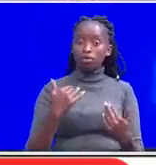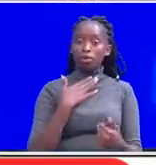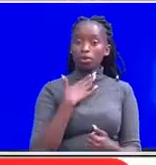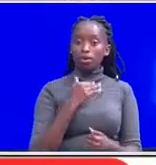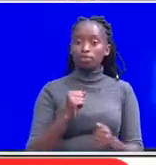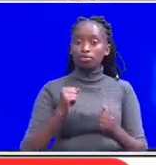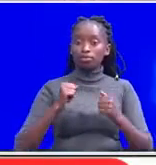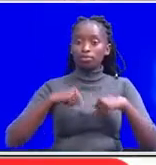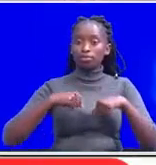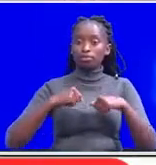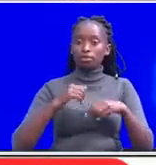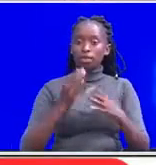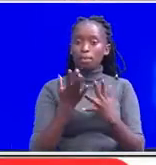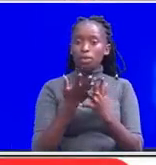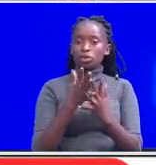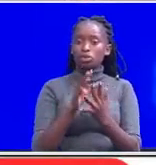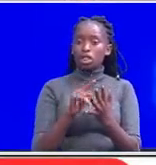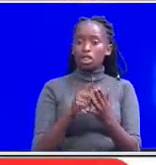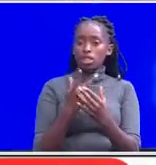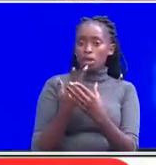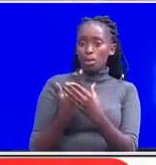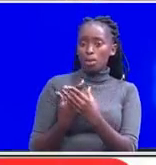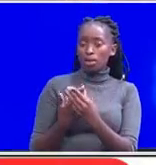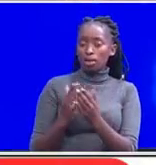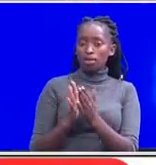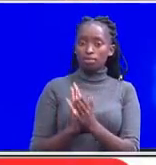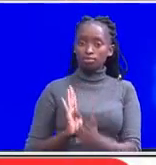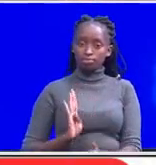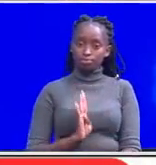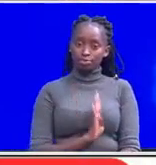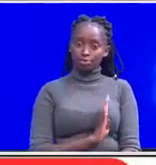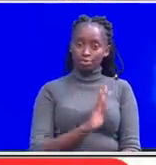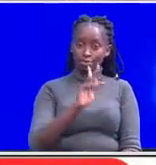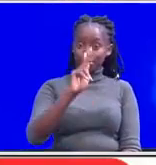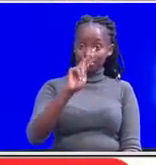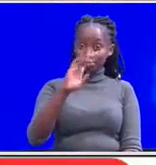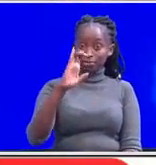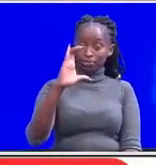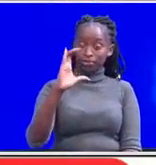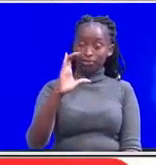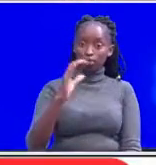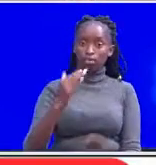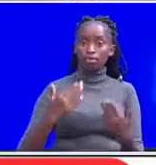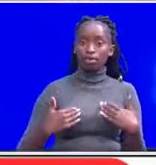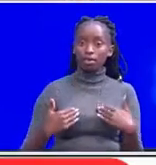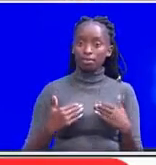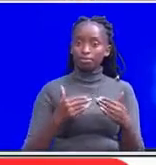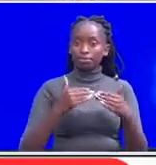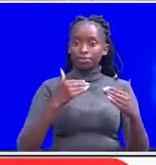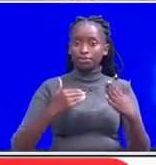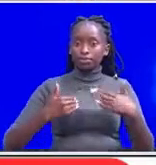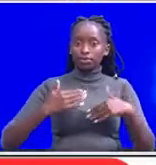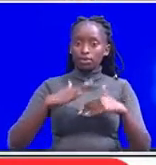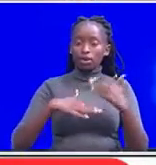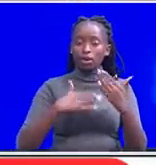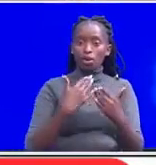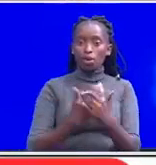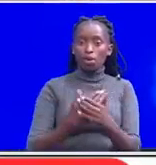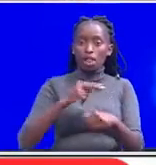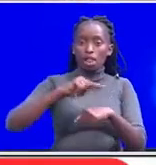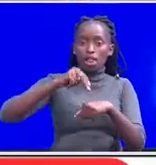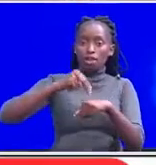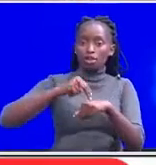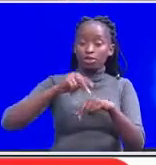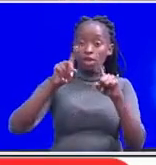baina ya watahini na bodi ya mitihani nchini KNEC yawepo kabla ya mitihani ya kitaifa mwishoni mwa mwaka